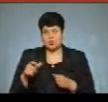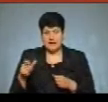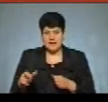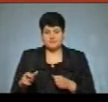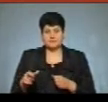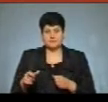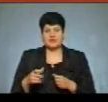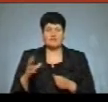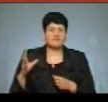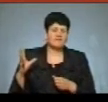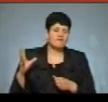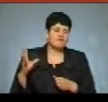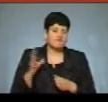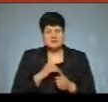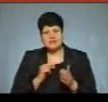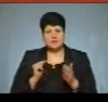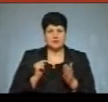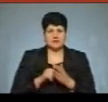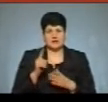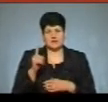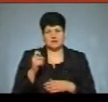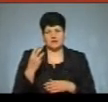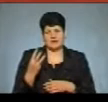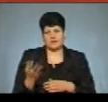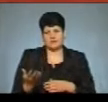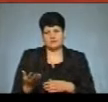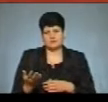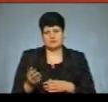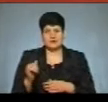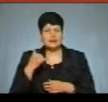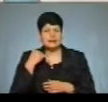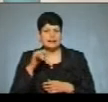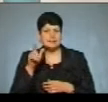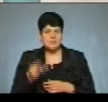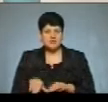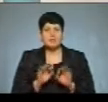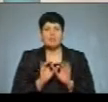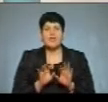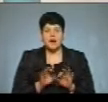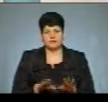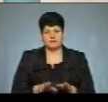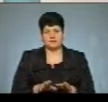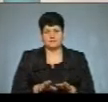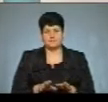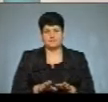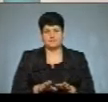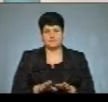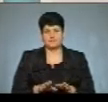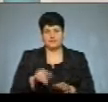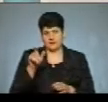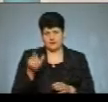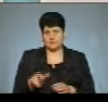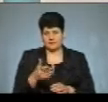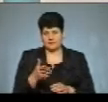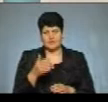ну, тобто все стікається на лінію 103. І диспетчер пояснює абоненту,